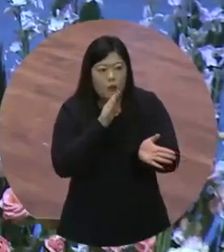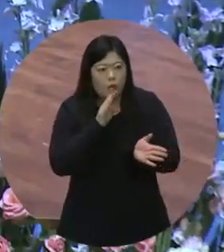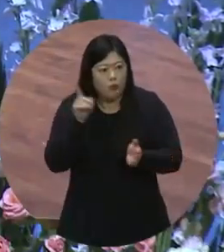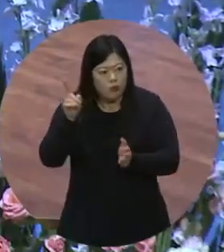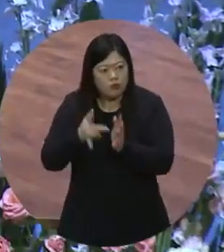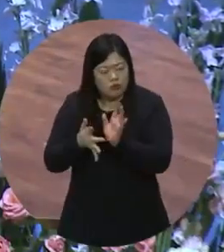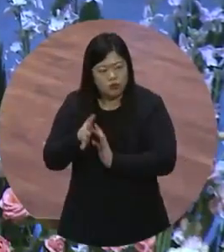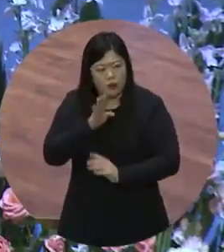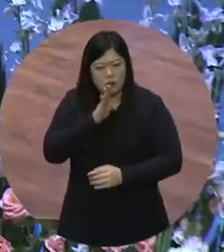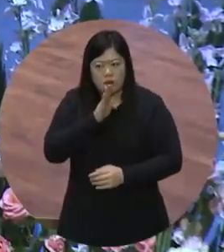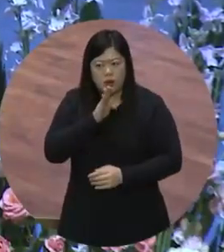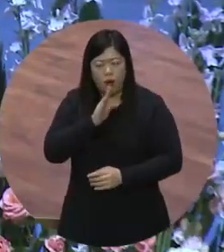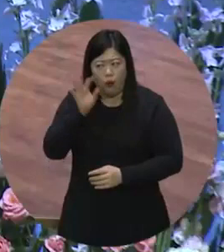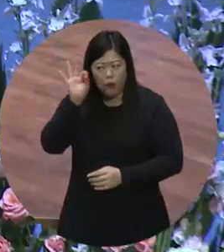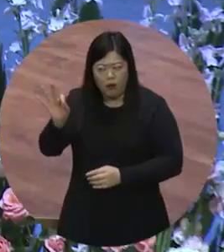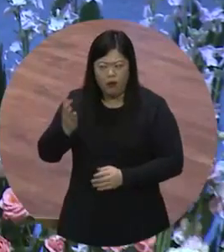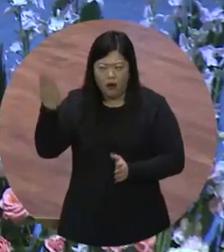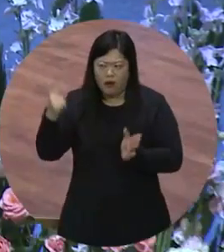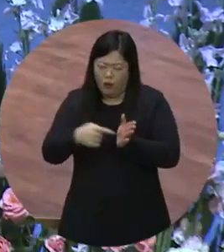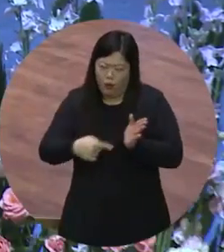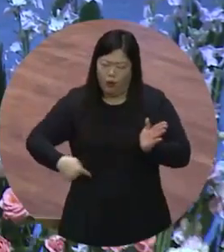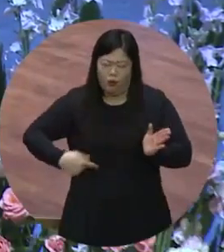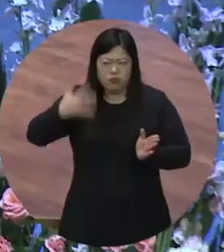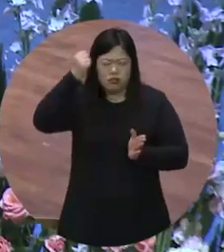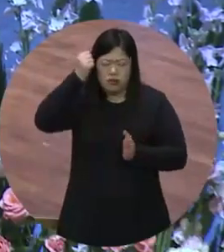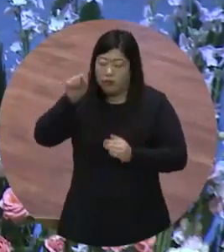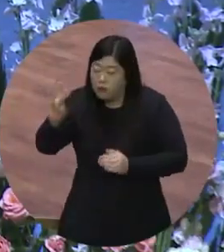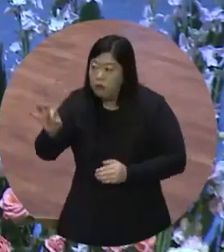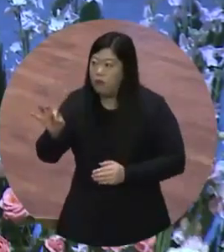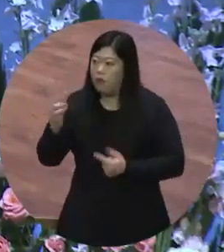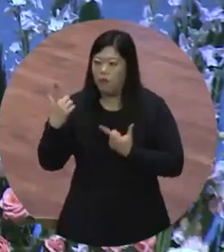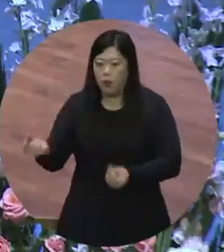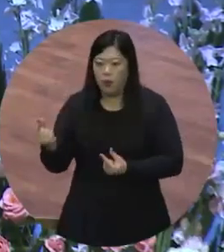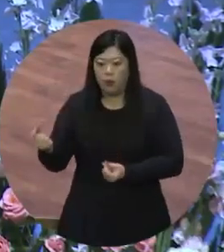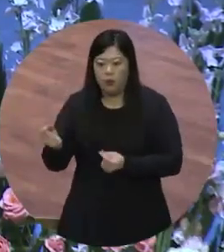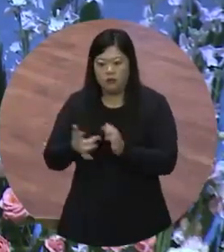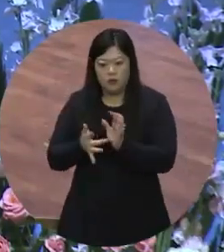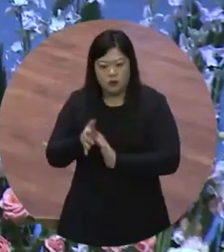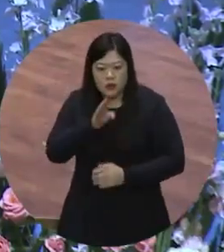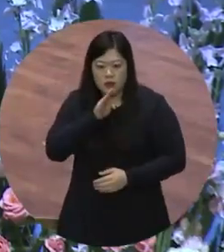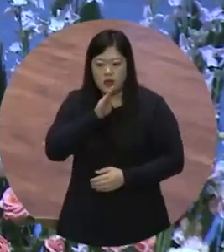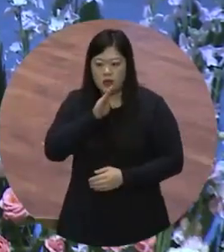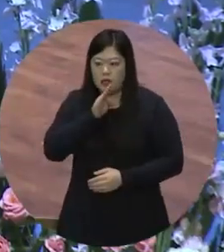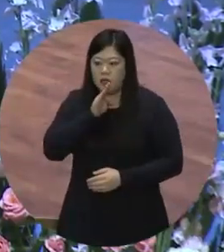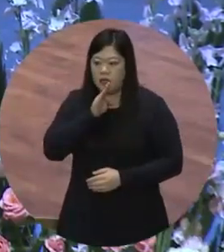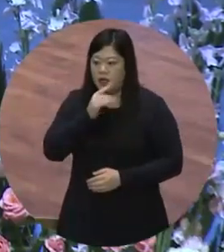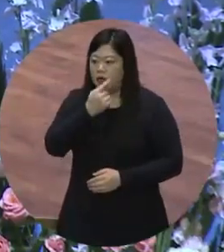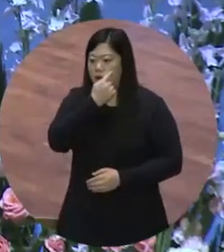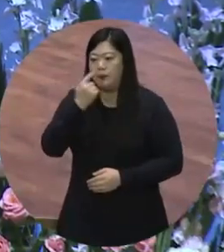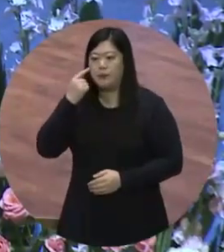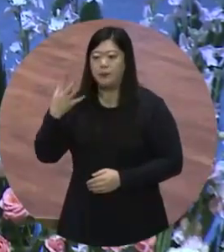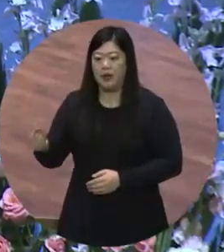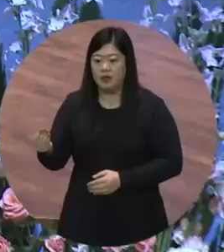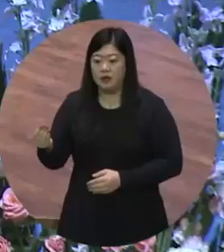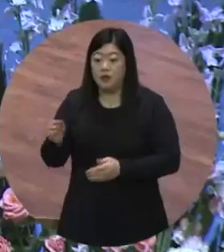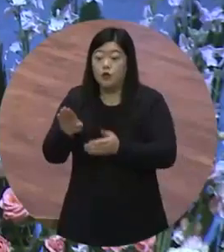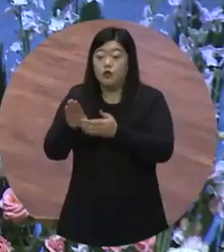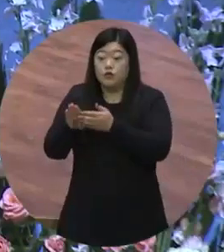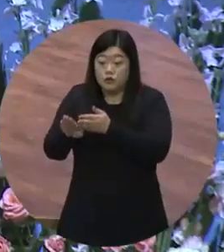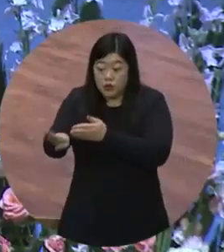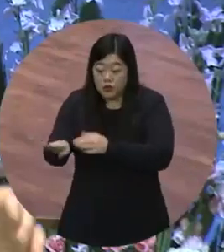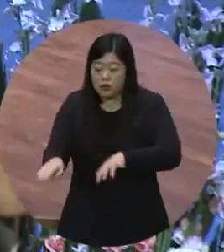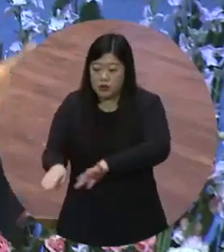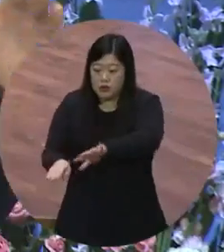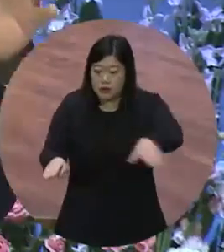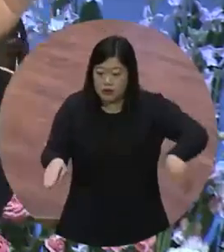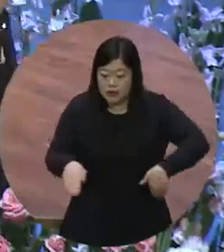실제로 예수님이 십자가 달렸던 예수란 사실을 확인시켜줬어. 그 순간 제자들이